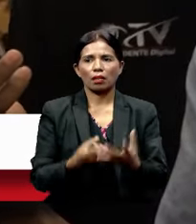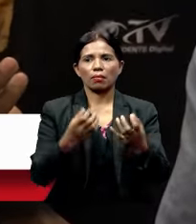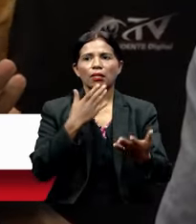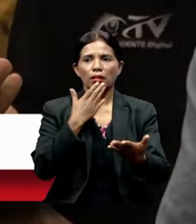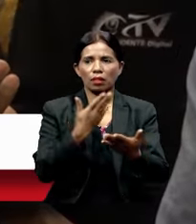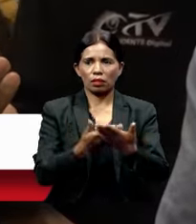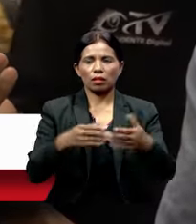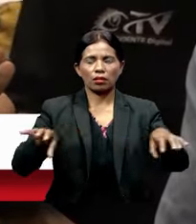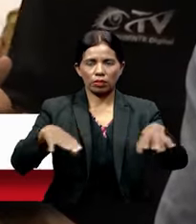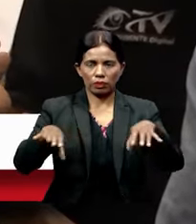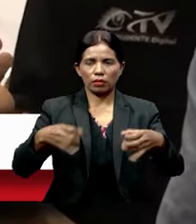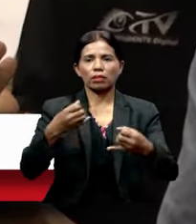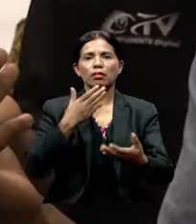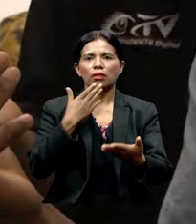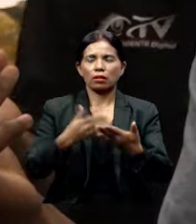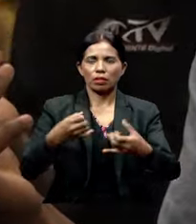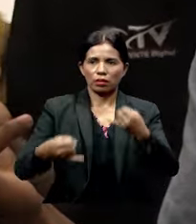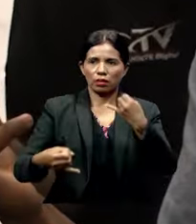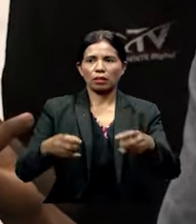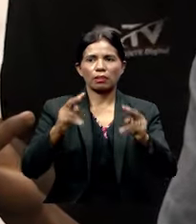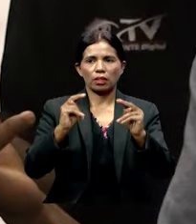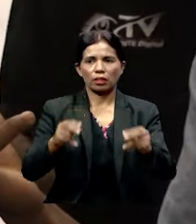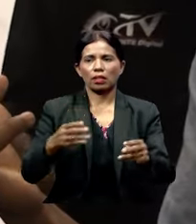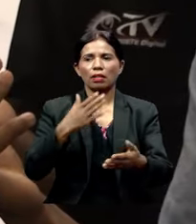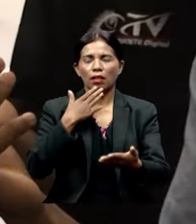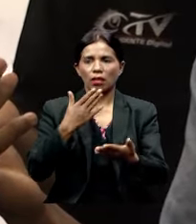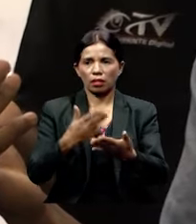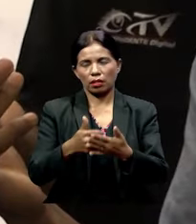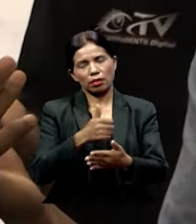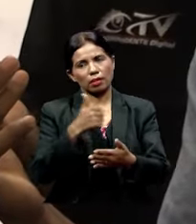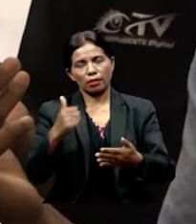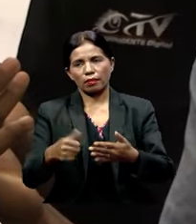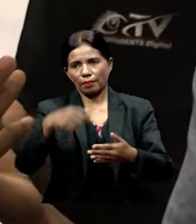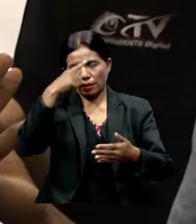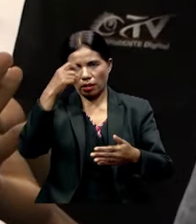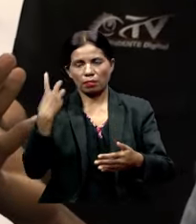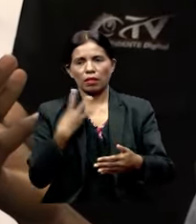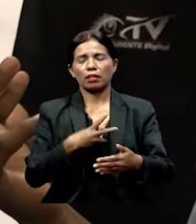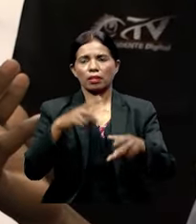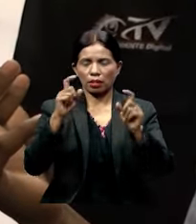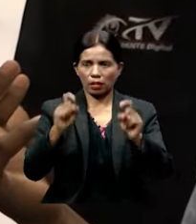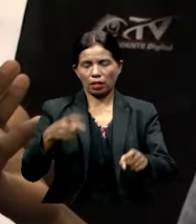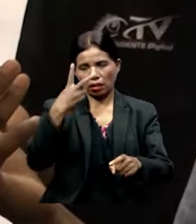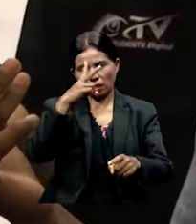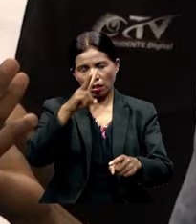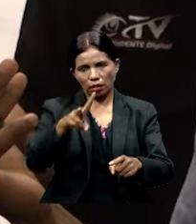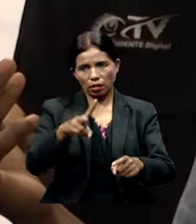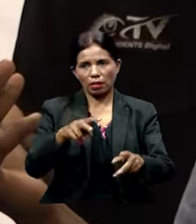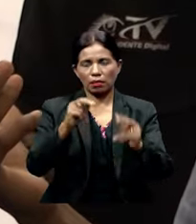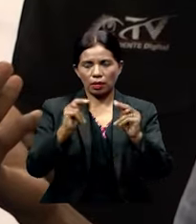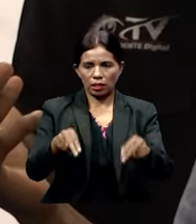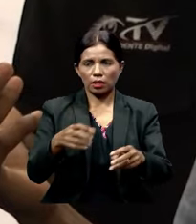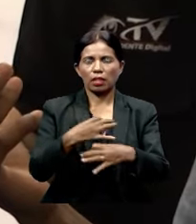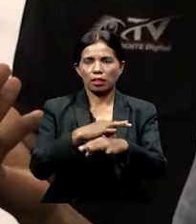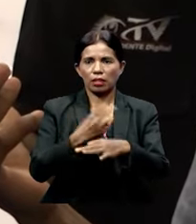kone sistema justiça mai be persija atu hadia klitam buat balu mos tambah ita tengki hare ba buat balu dan be persija hadia